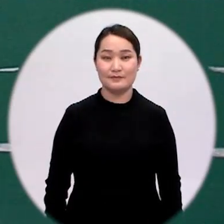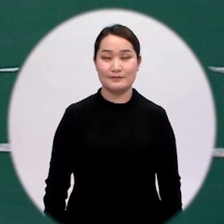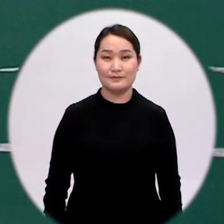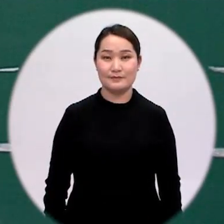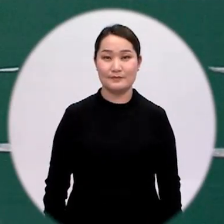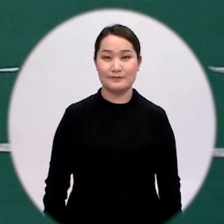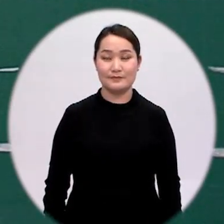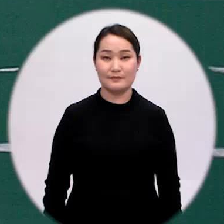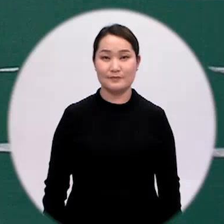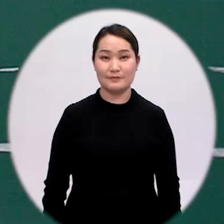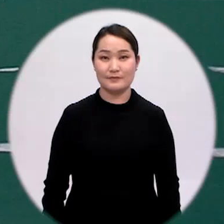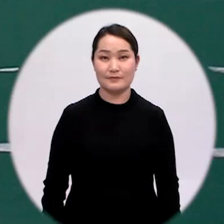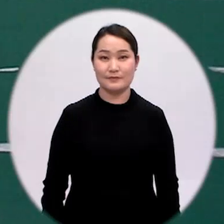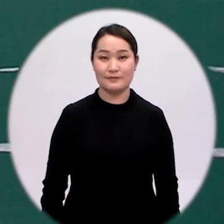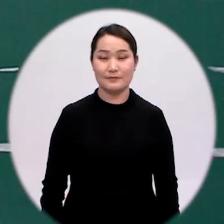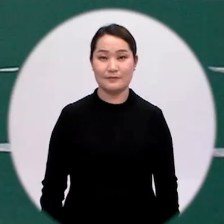Бүтэн зөвөн дугуй.